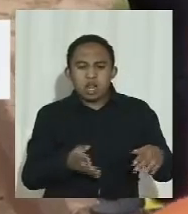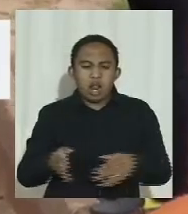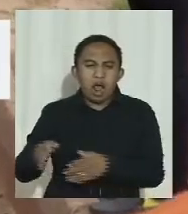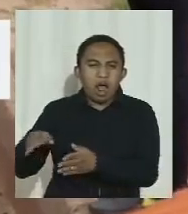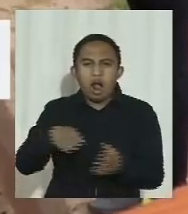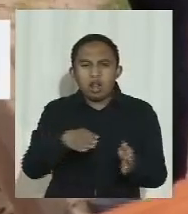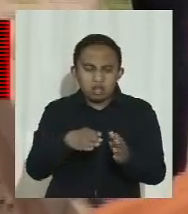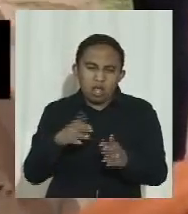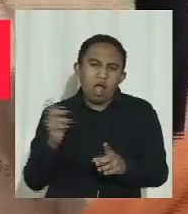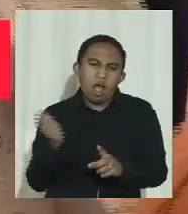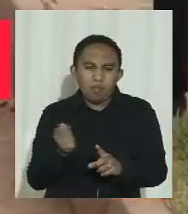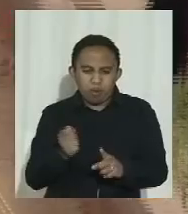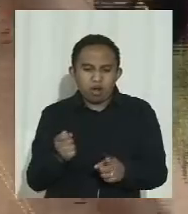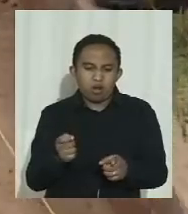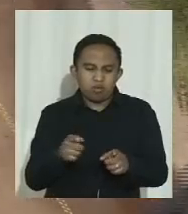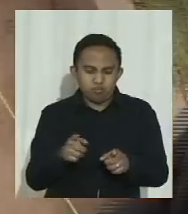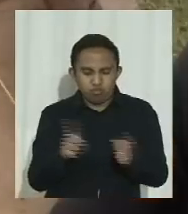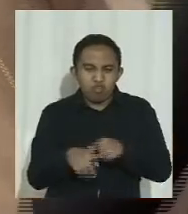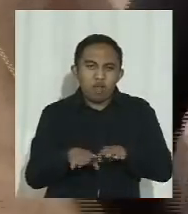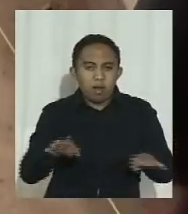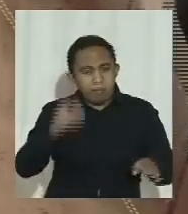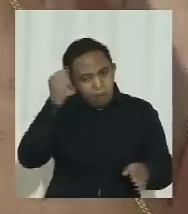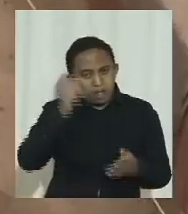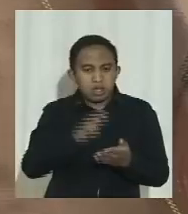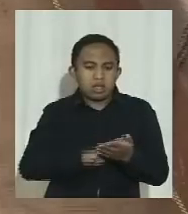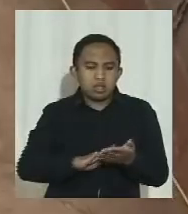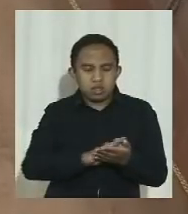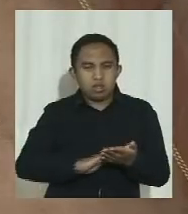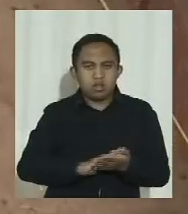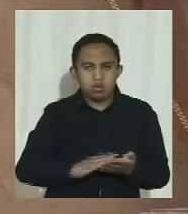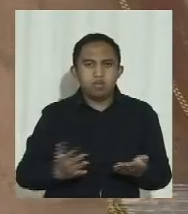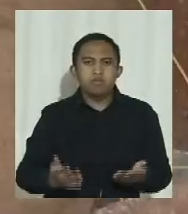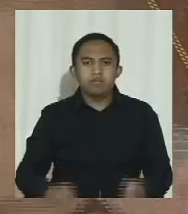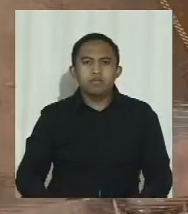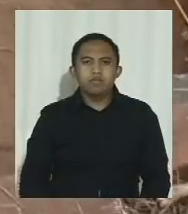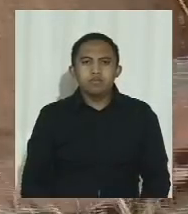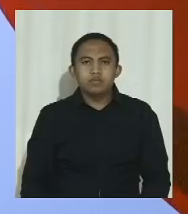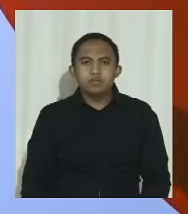ny anjerimanontolo tafititra amin'ny atao hoe Smart Campus.